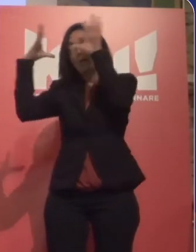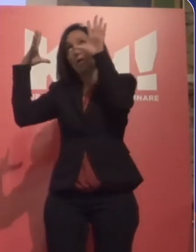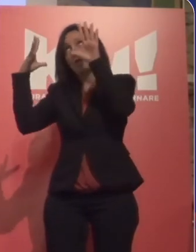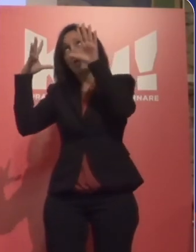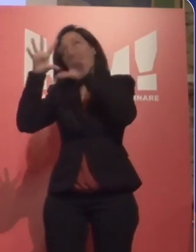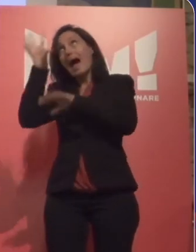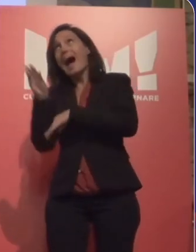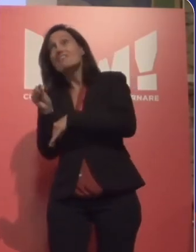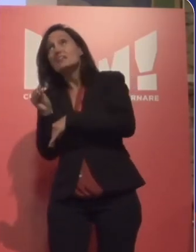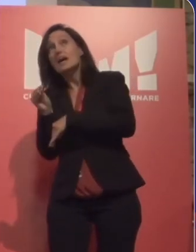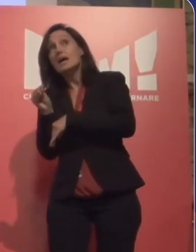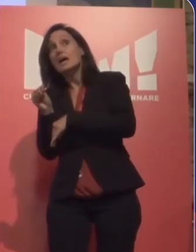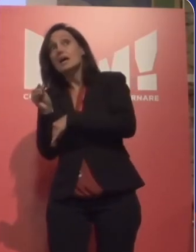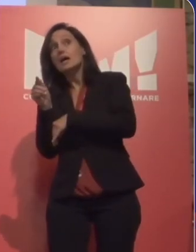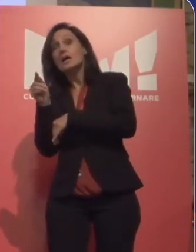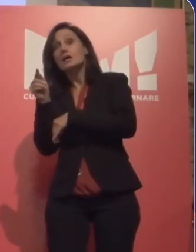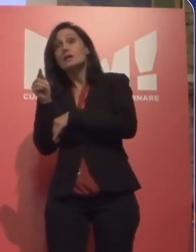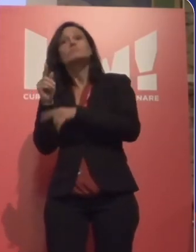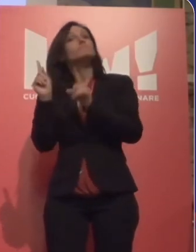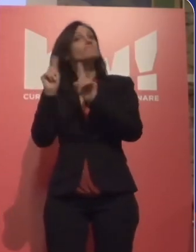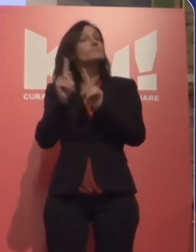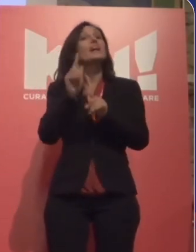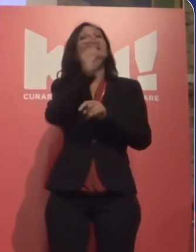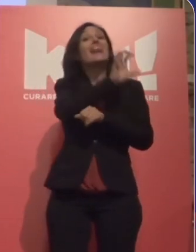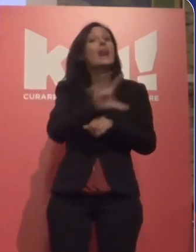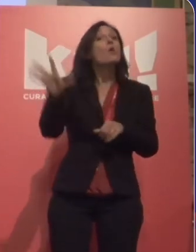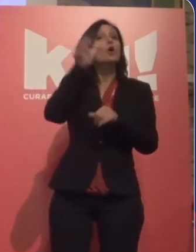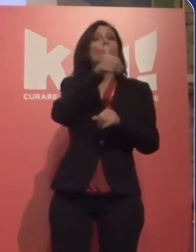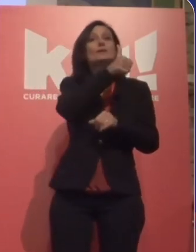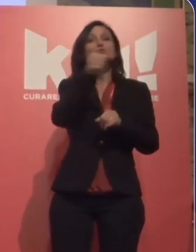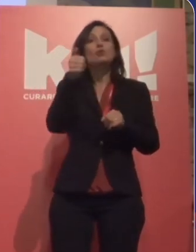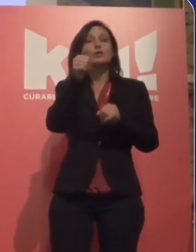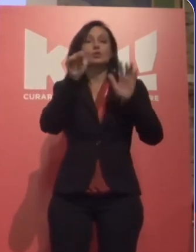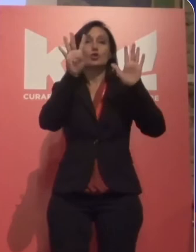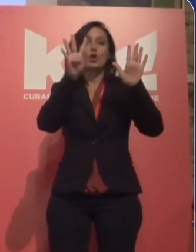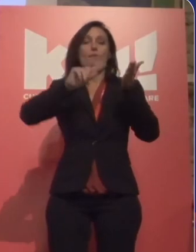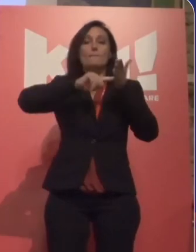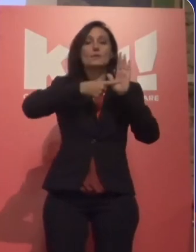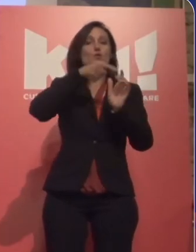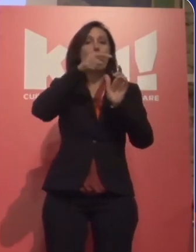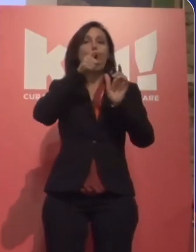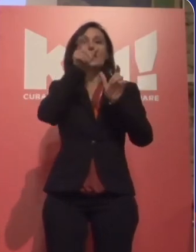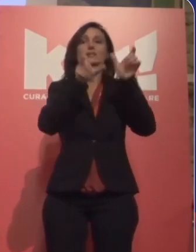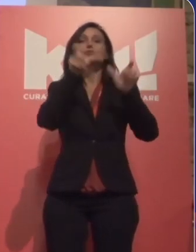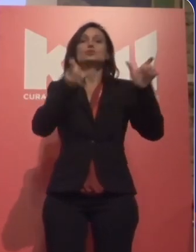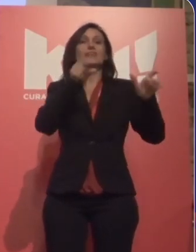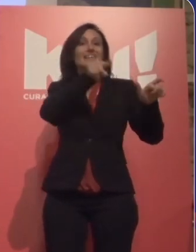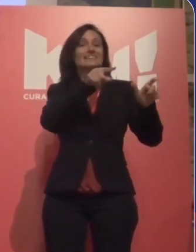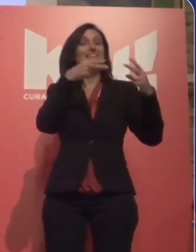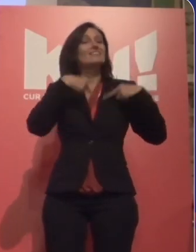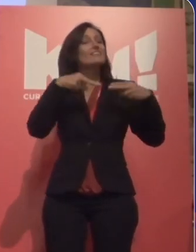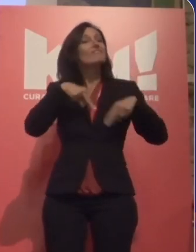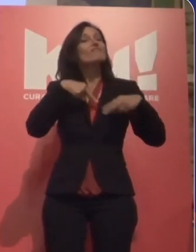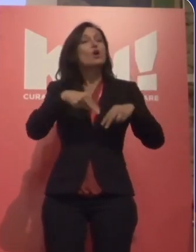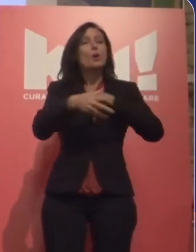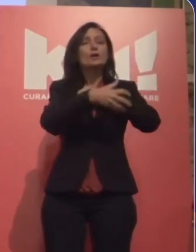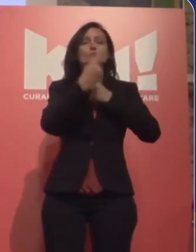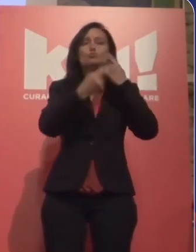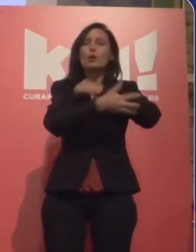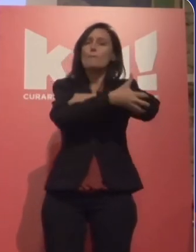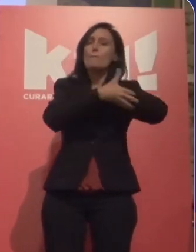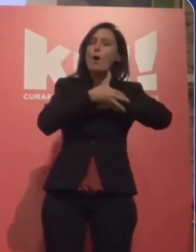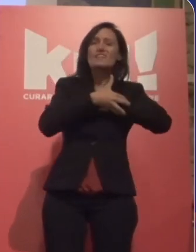109 milioni di cittadini europei vivono in condizioni di povertà estrema o sostanziale